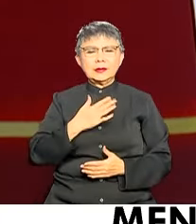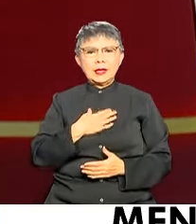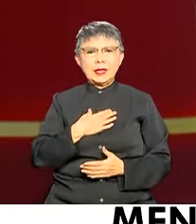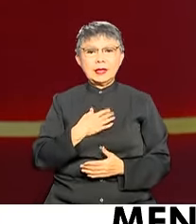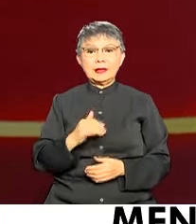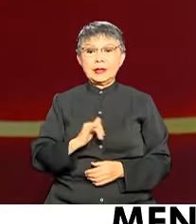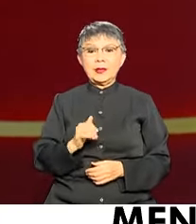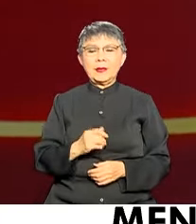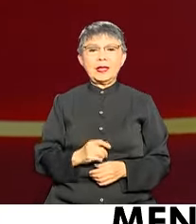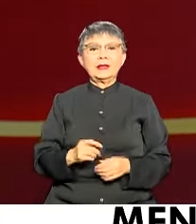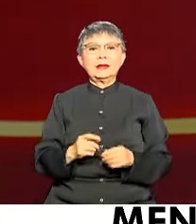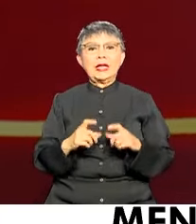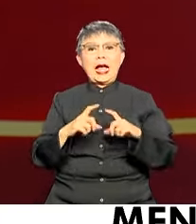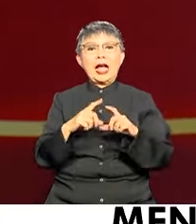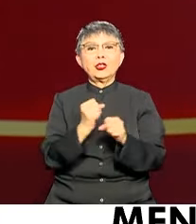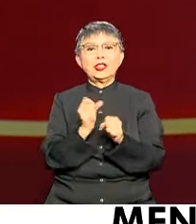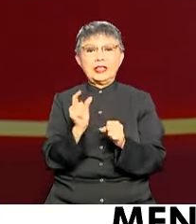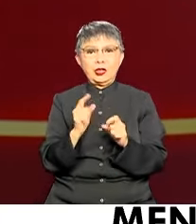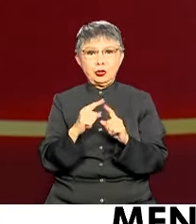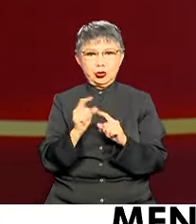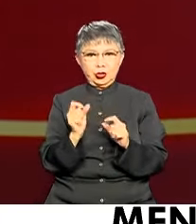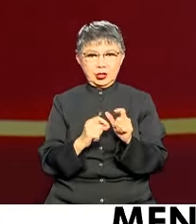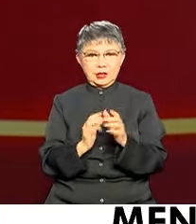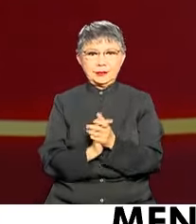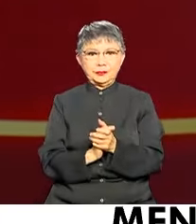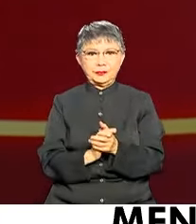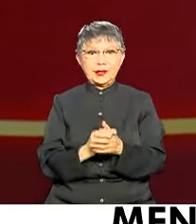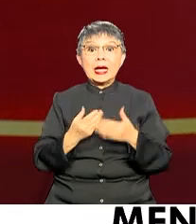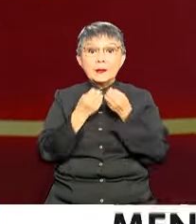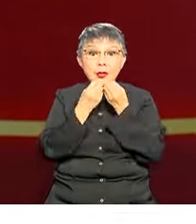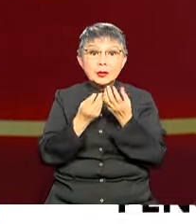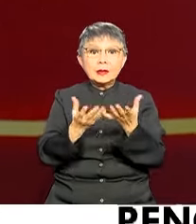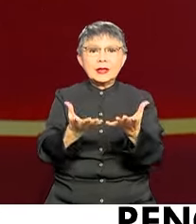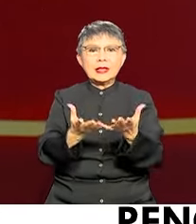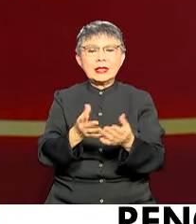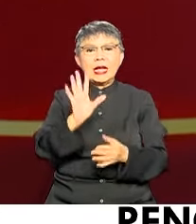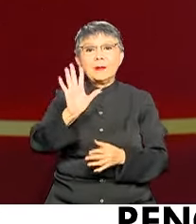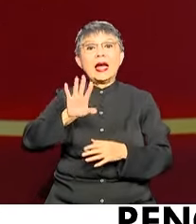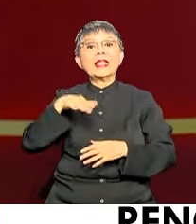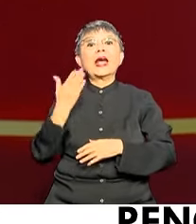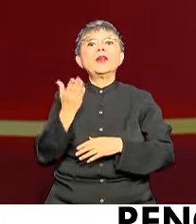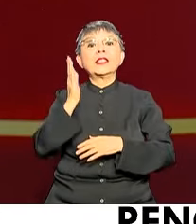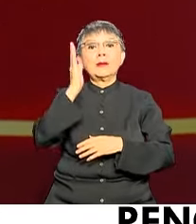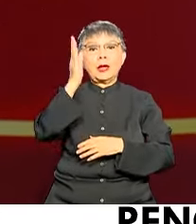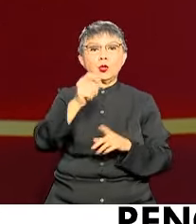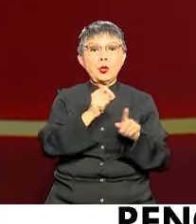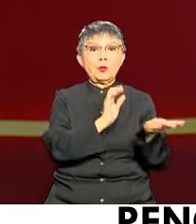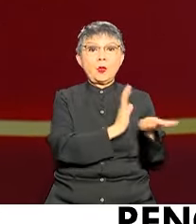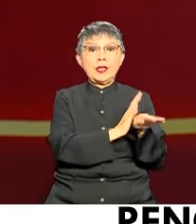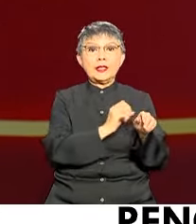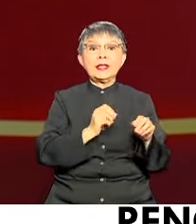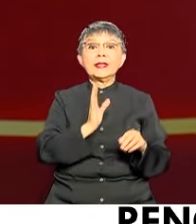bersama saudara Agustinus anggaibak tline kami untuk eh 5 tahun ke depan untuk provinsi Popo